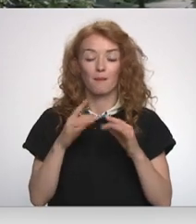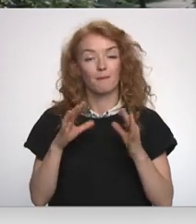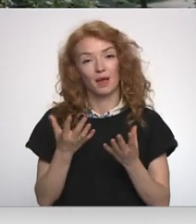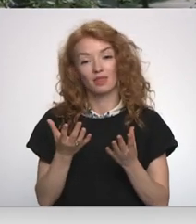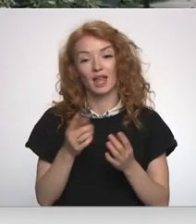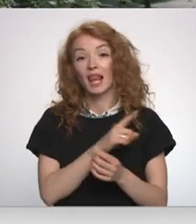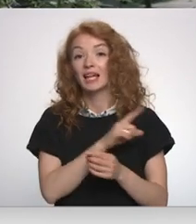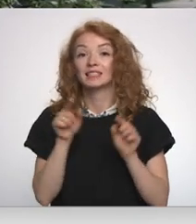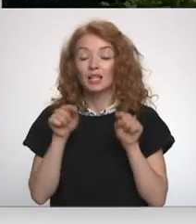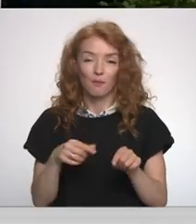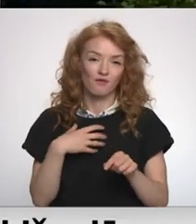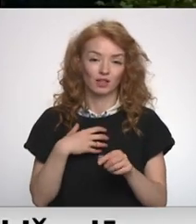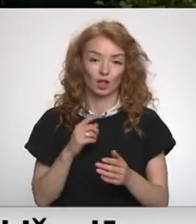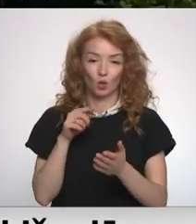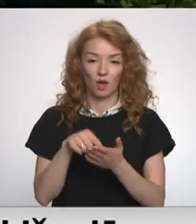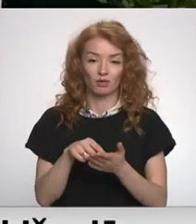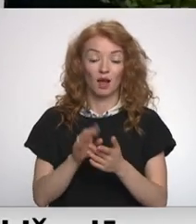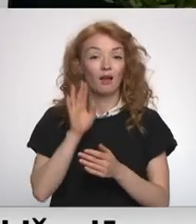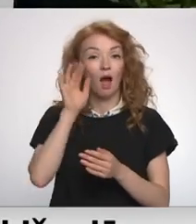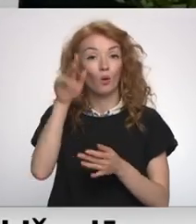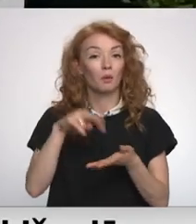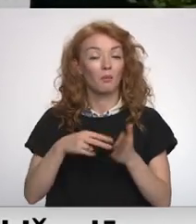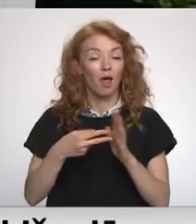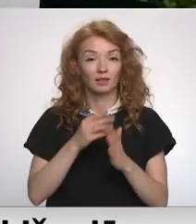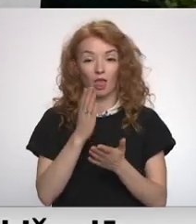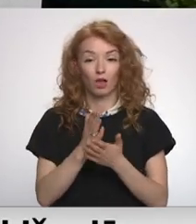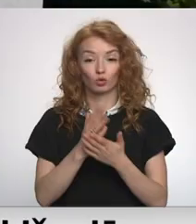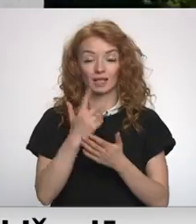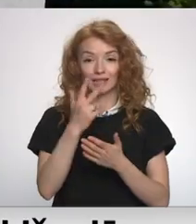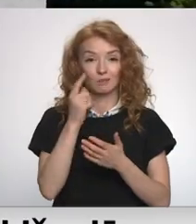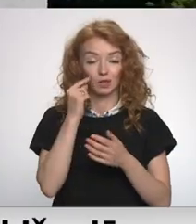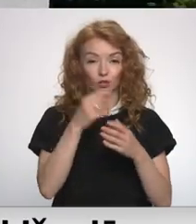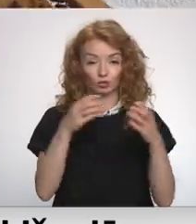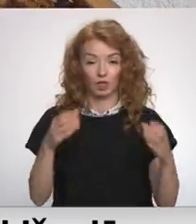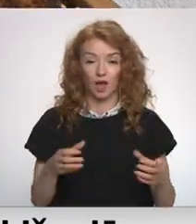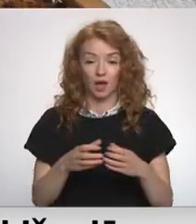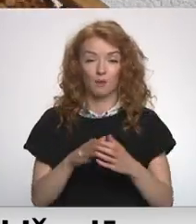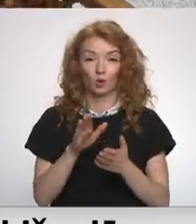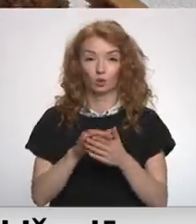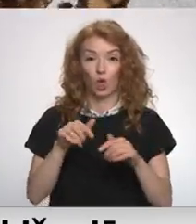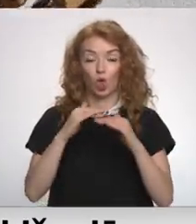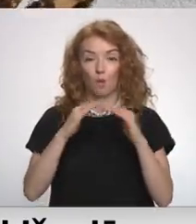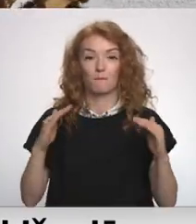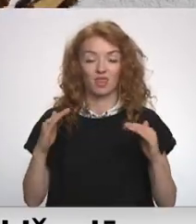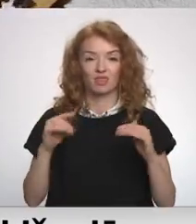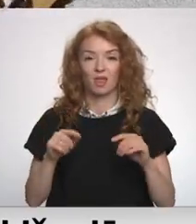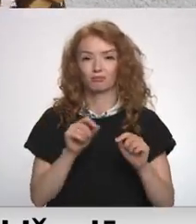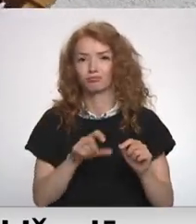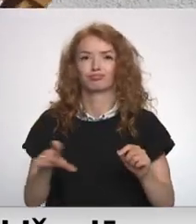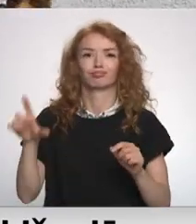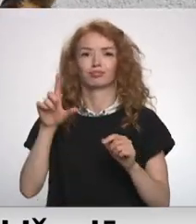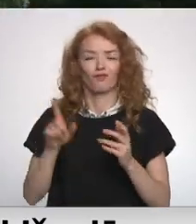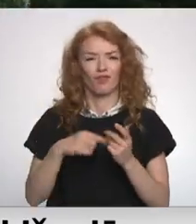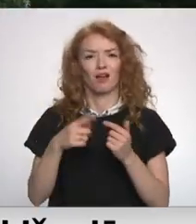tā, līdz tam vajadzēja nonākt. Nākotnes iecere ir esošās trīs bišu saimes uz Jelgavas poliklīnikas jumta palielināt līdz